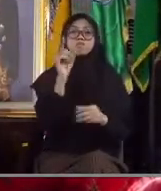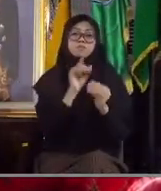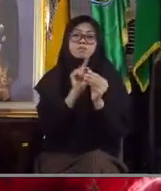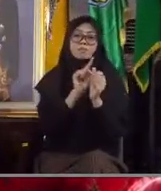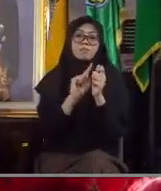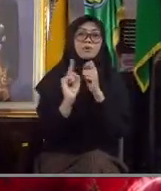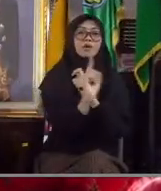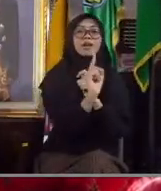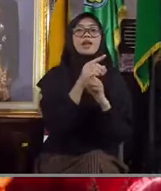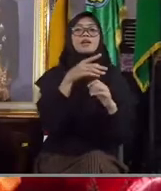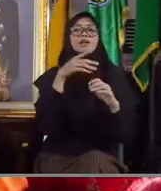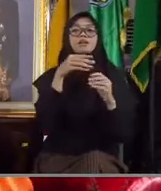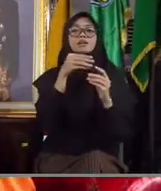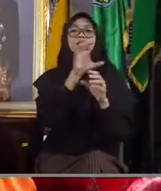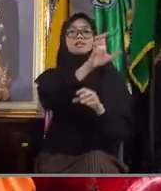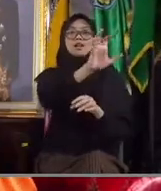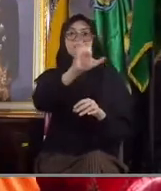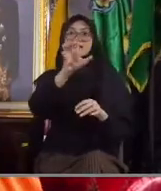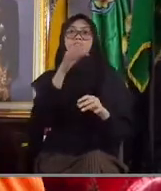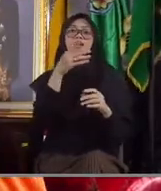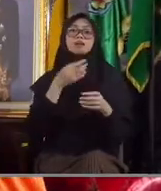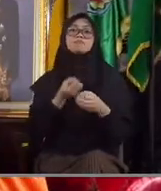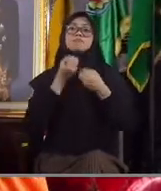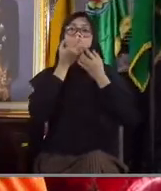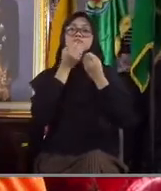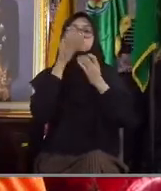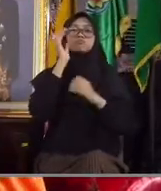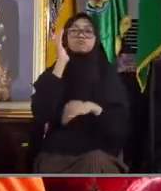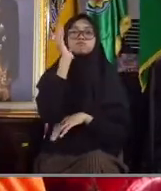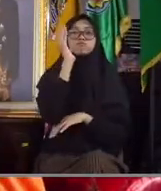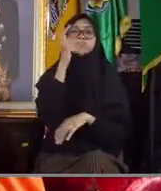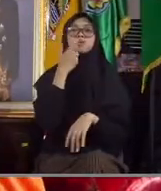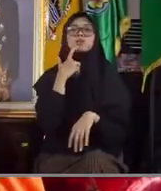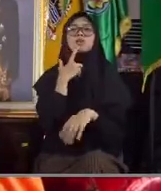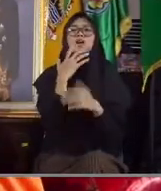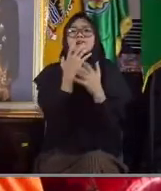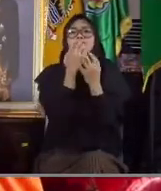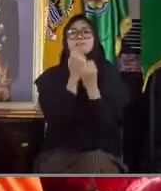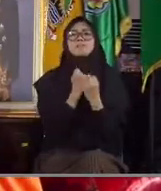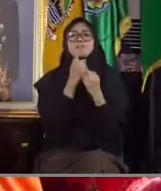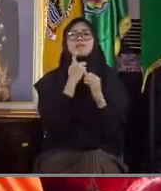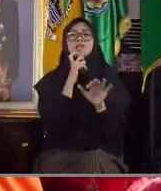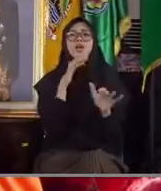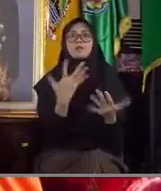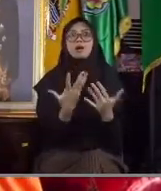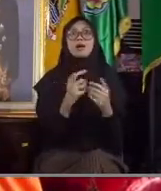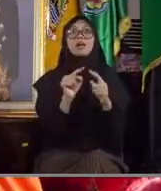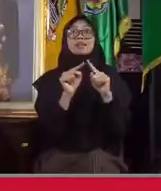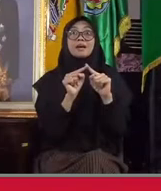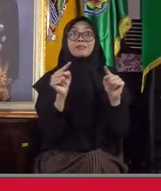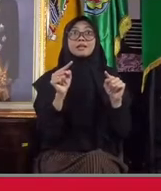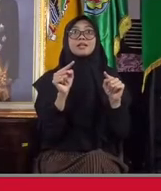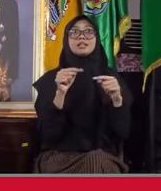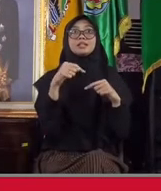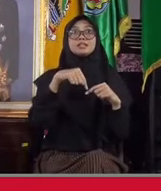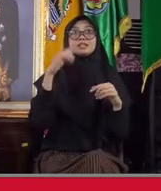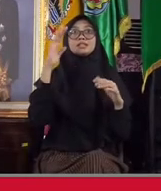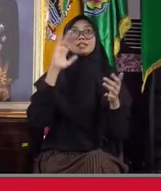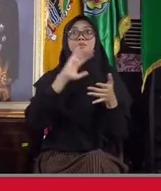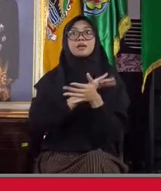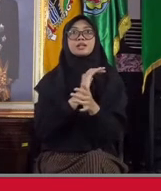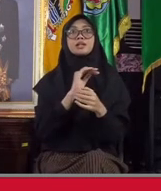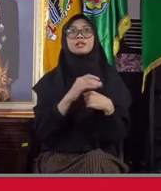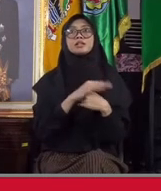yang memaparkan apa yang diinginkan begitu. Namun karena pada kesempatan kali